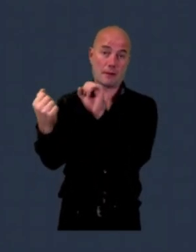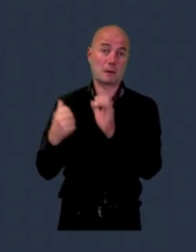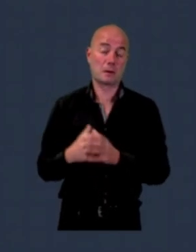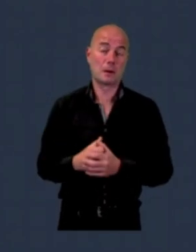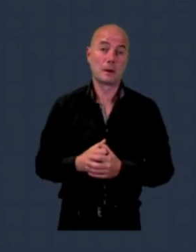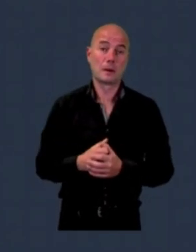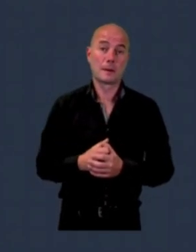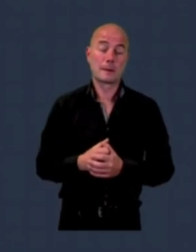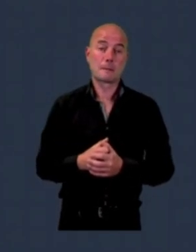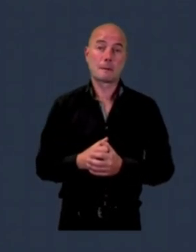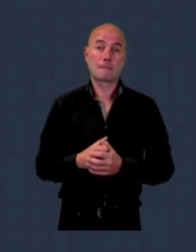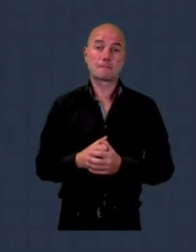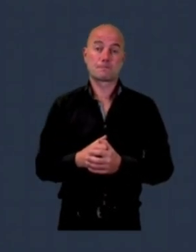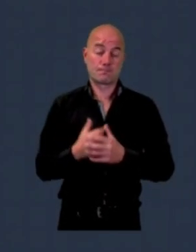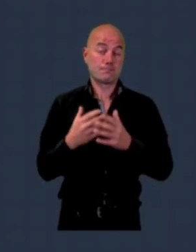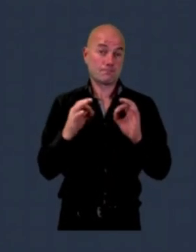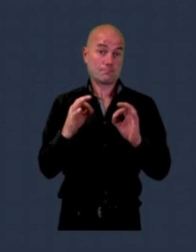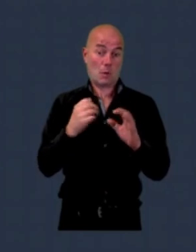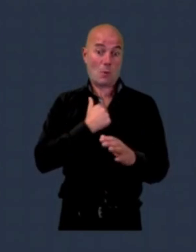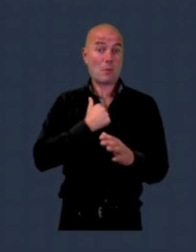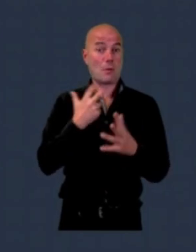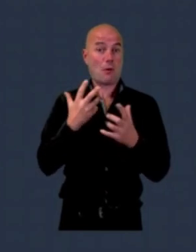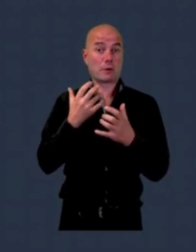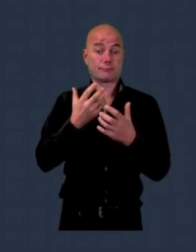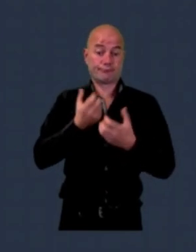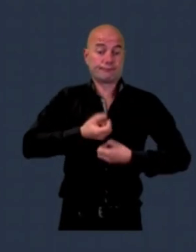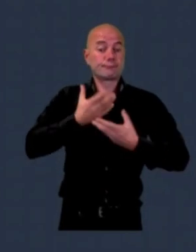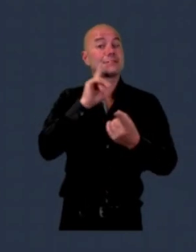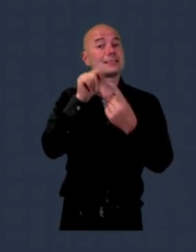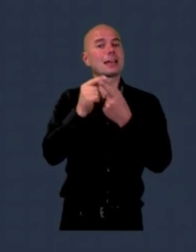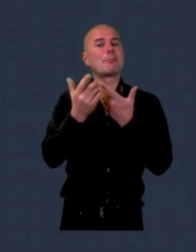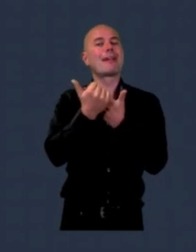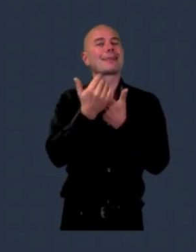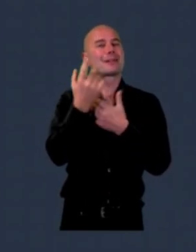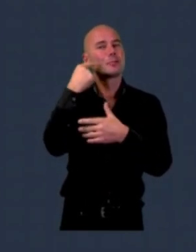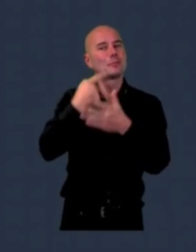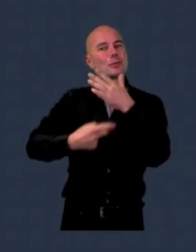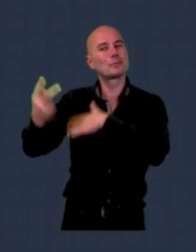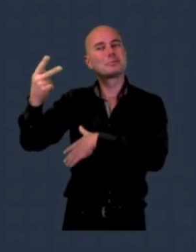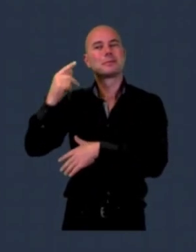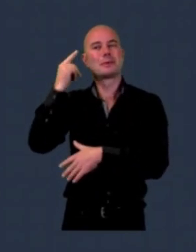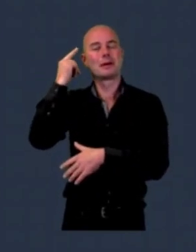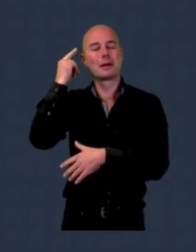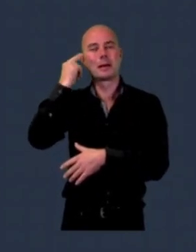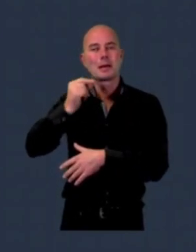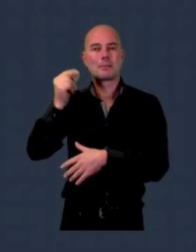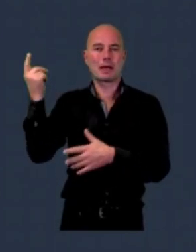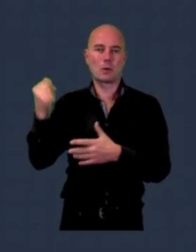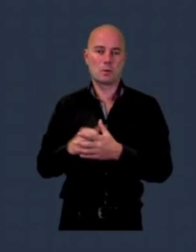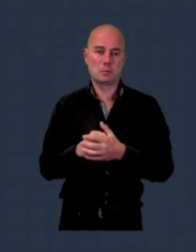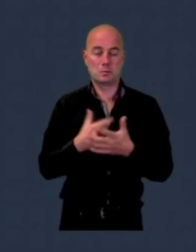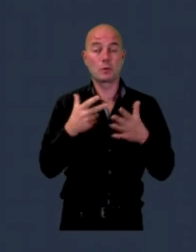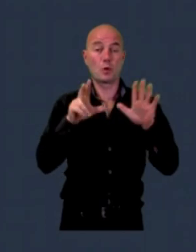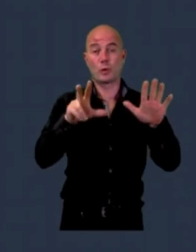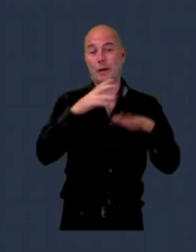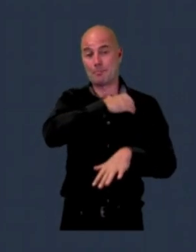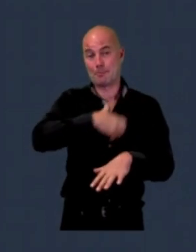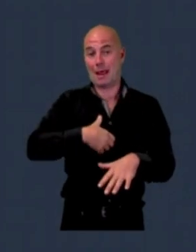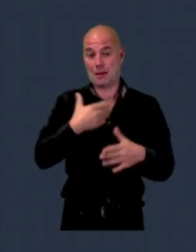aussi la lettre qui avait été adressée donc par plus de 110 maires. Elle l'a évoqué des maires de banlieue, et donc 8 qui l'ont signé dans notre